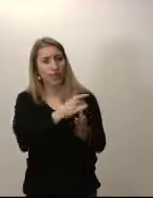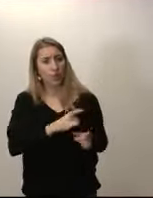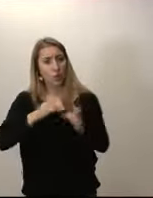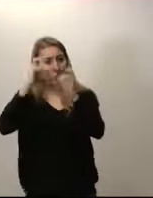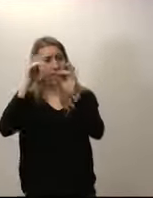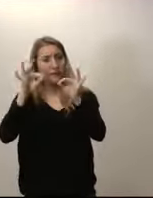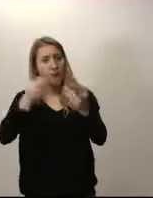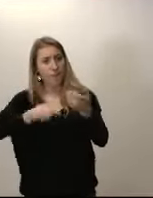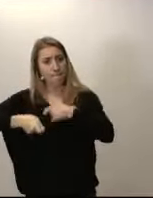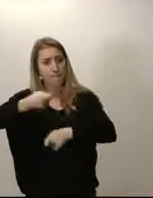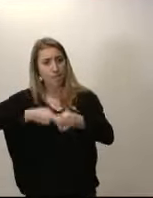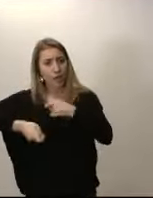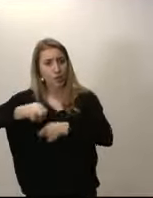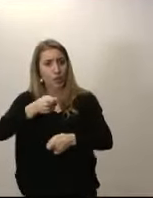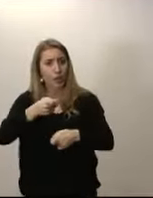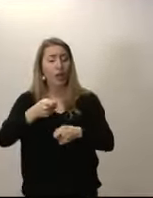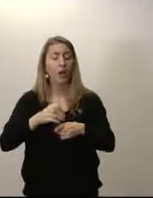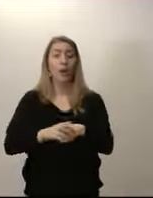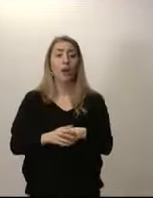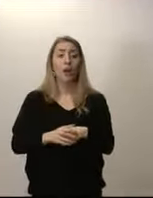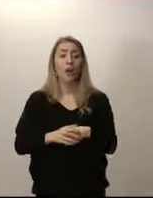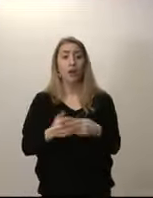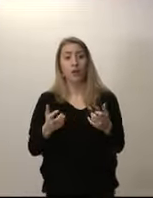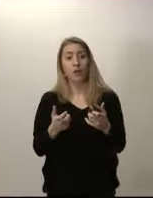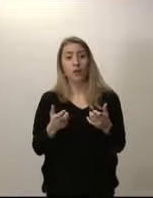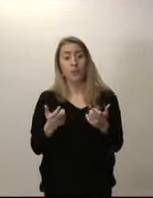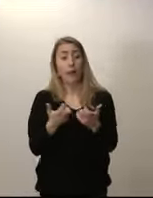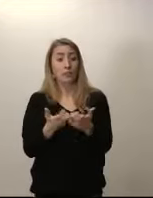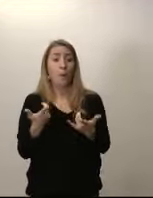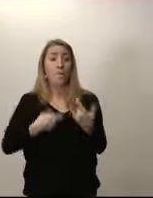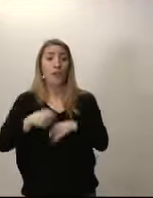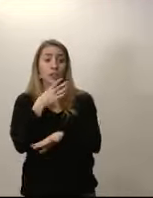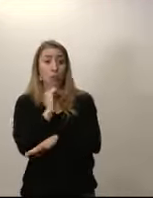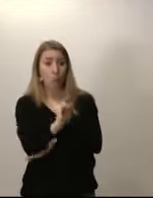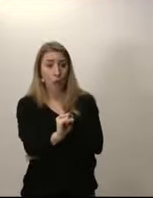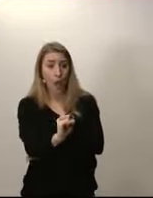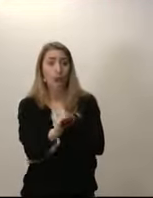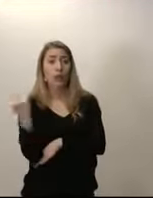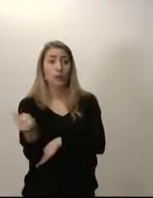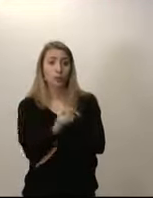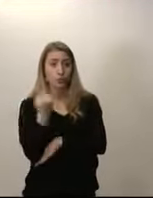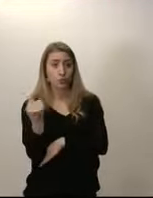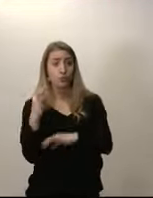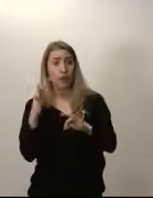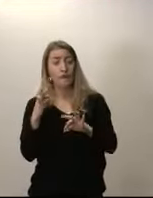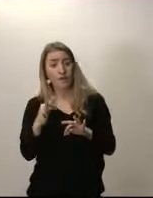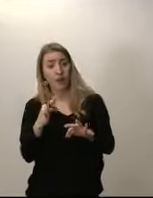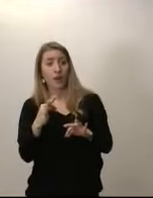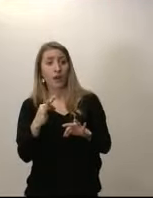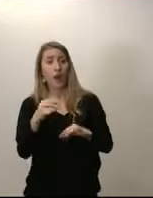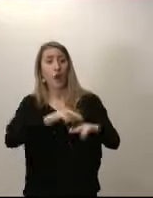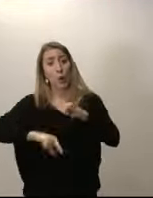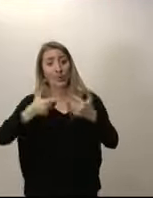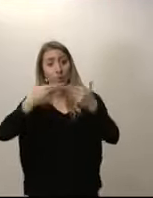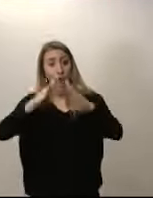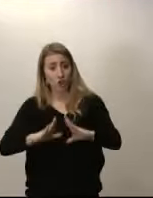concernant les marchés. C'est simplement parce que, notamment en termes de marché de Noël, nous avons augmenté en fait tout ce qui était redevance en termes de location de chalets,